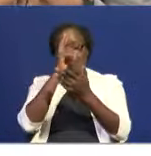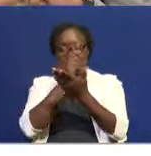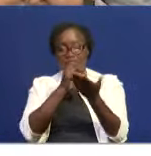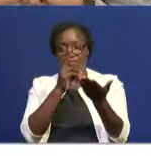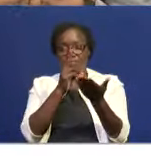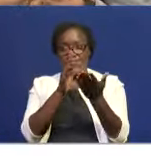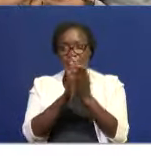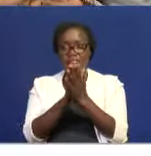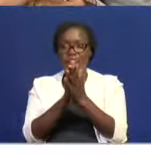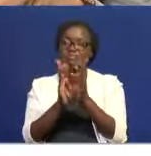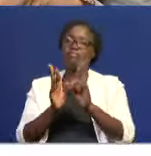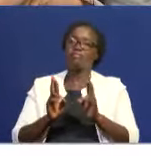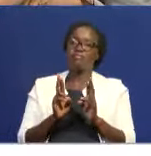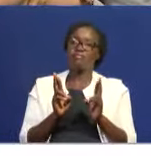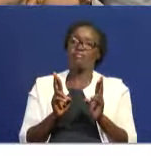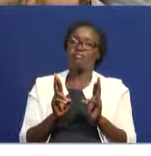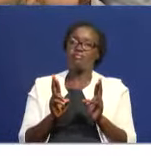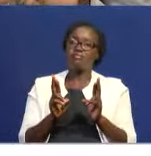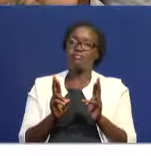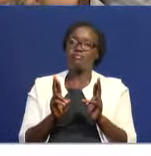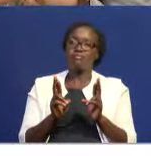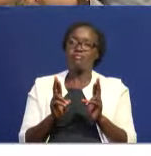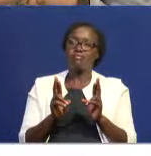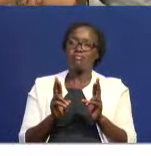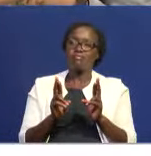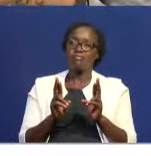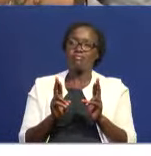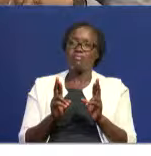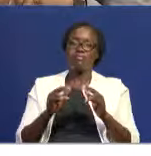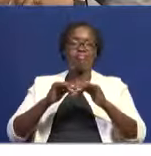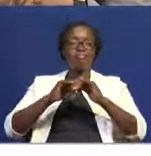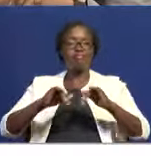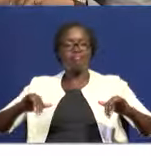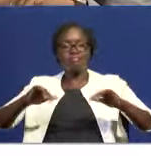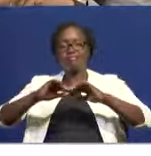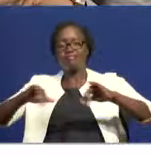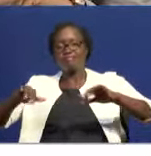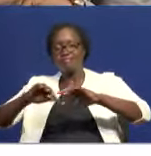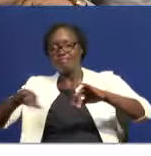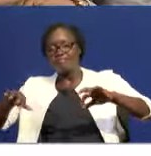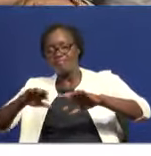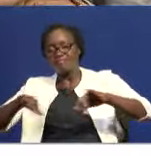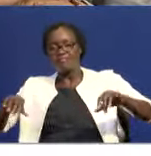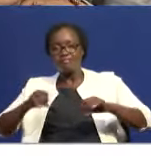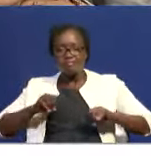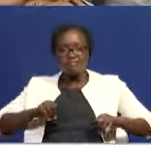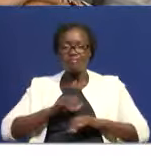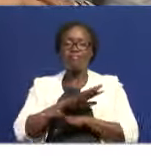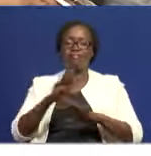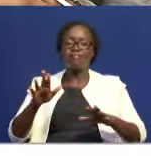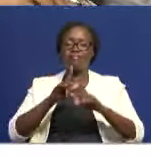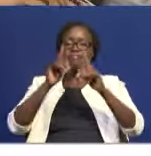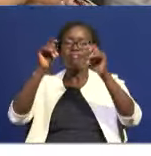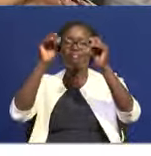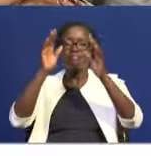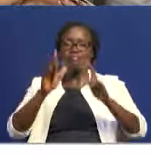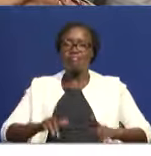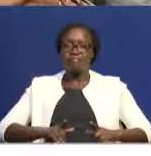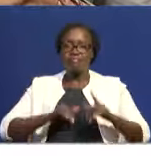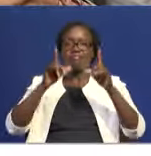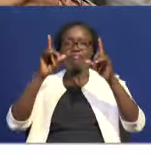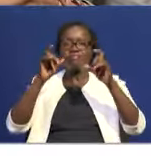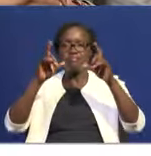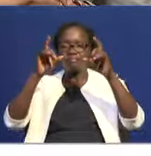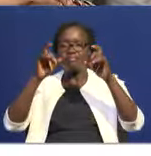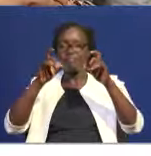wameonekana kuwa ange ili kutawanya waandamanaji, huku kama tunavyoona picha hizo za moja kwa moja ni